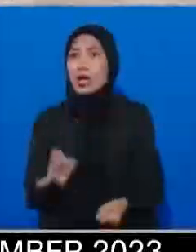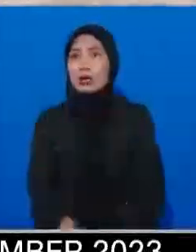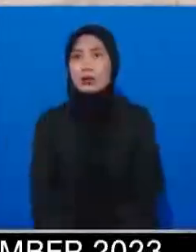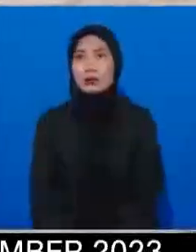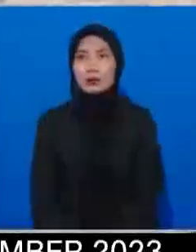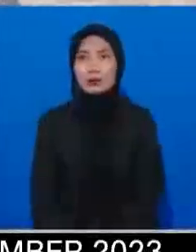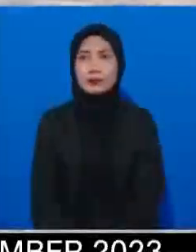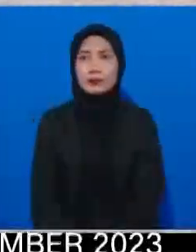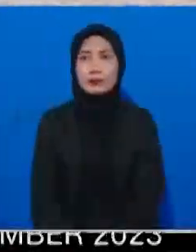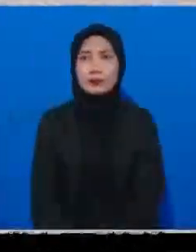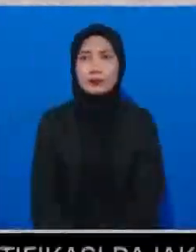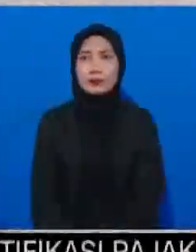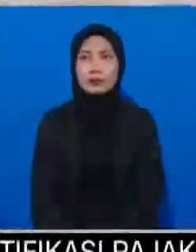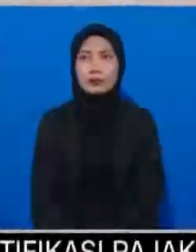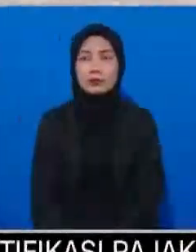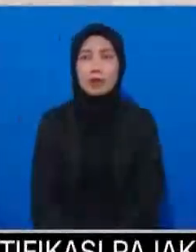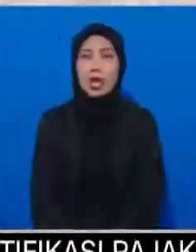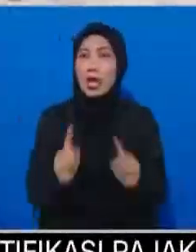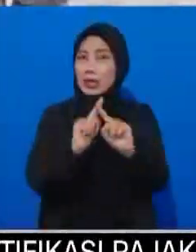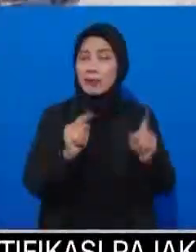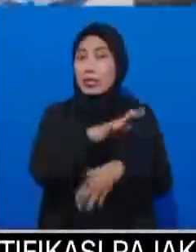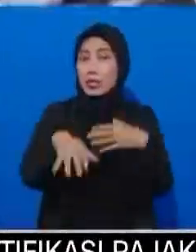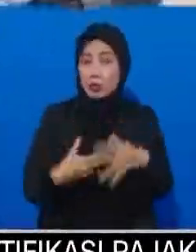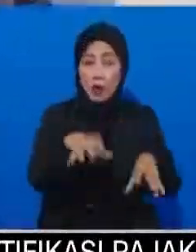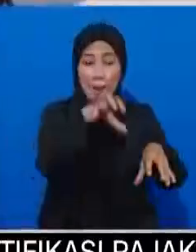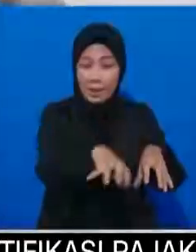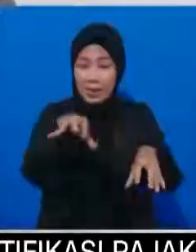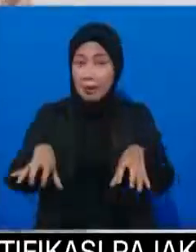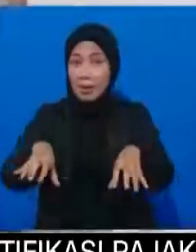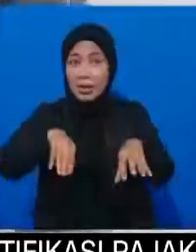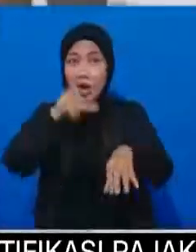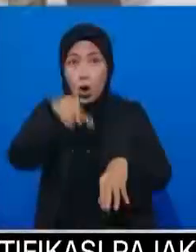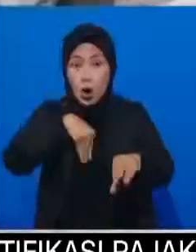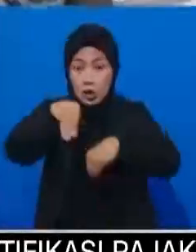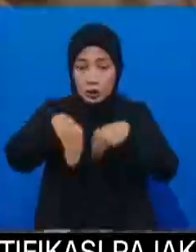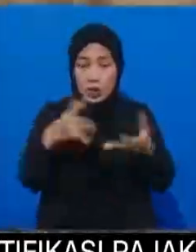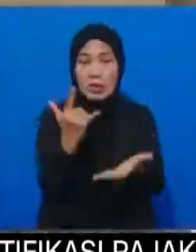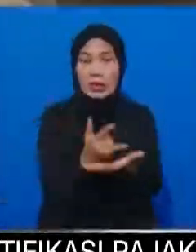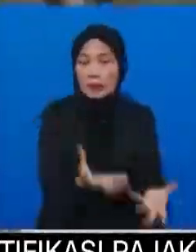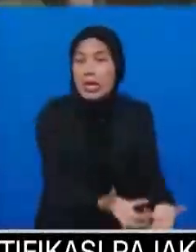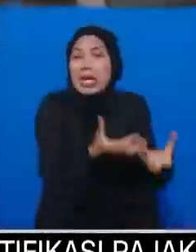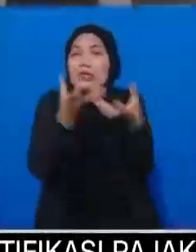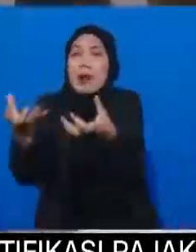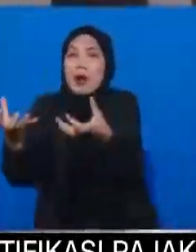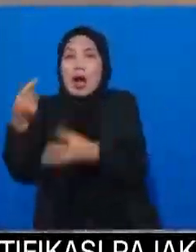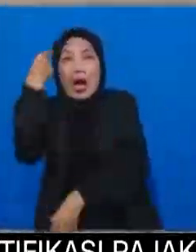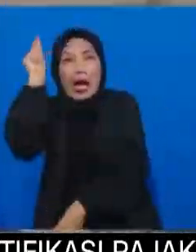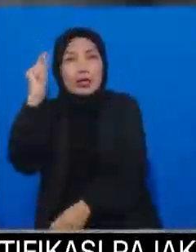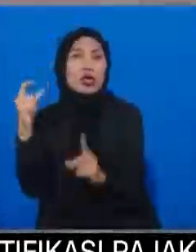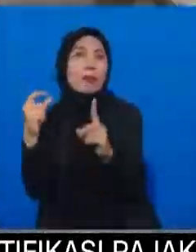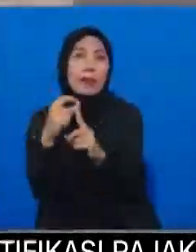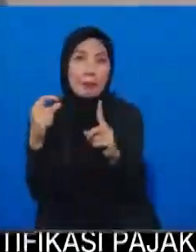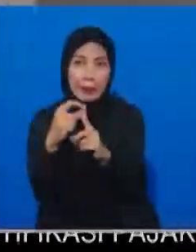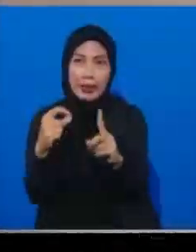disita. Meski mendapatkan perlawanan, semua barang milik pedagang yang melanggar tetap diangkut ke markas Satpol PP. Selain melanggar